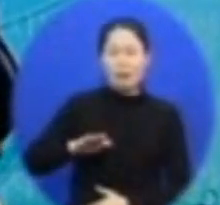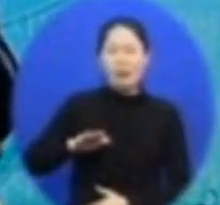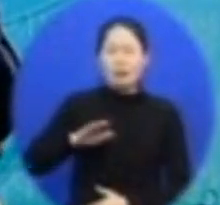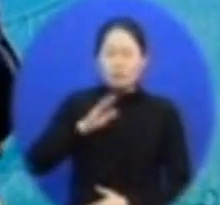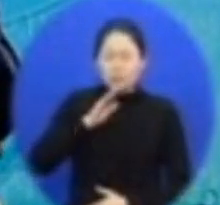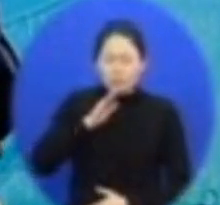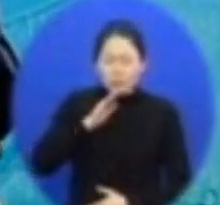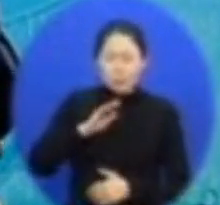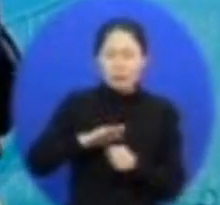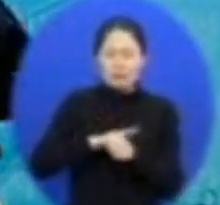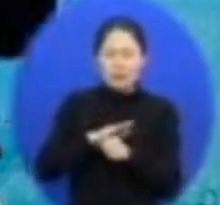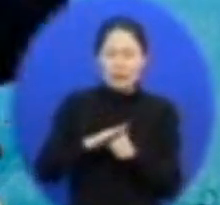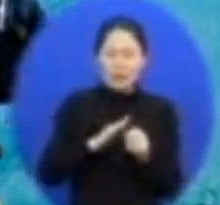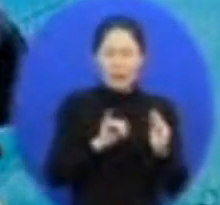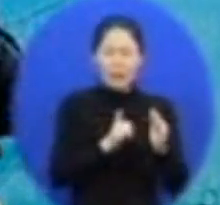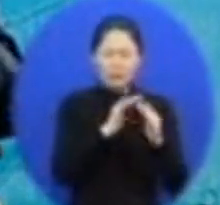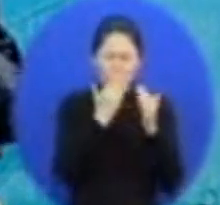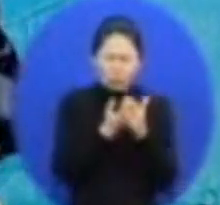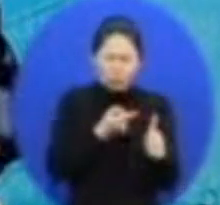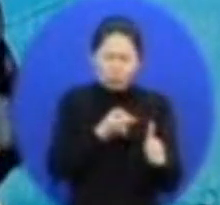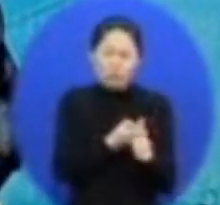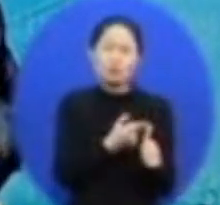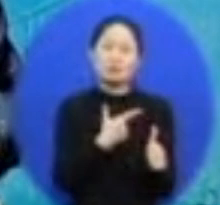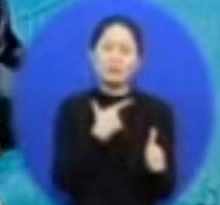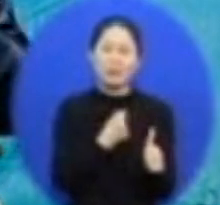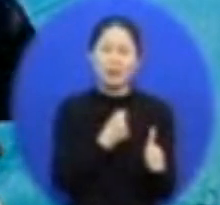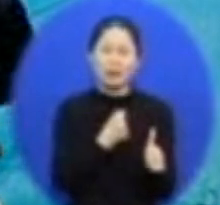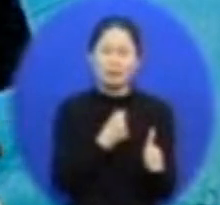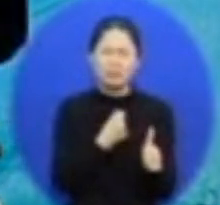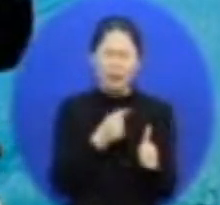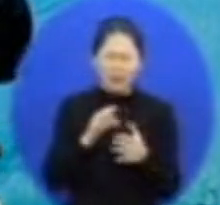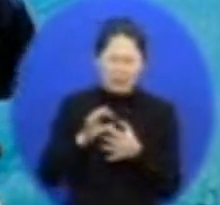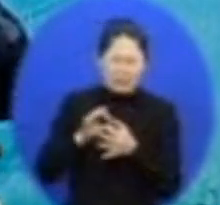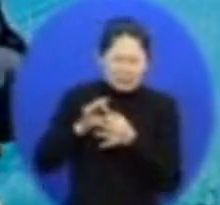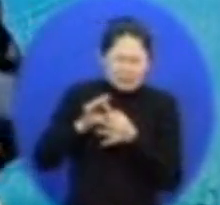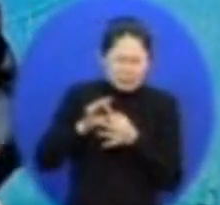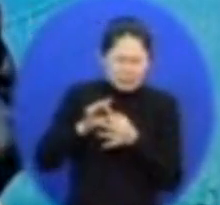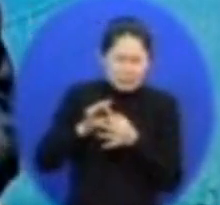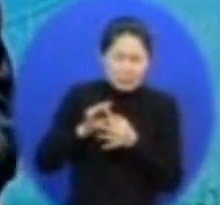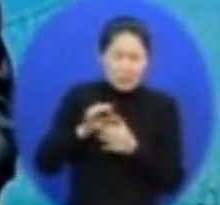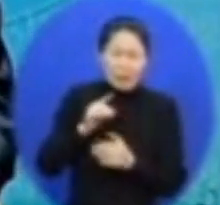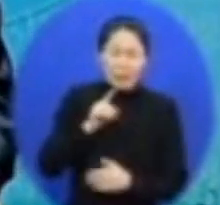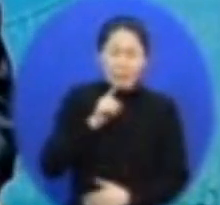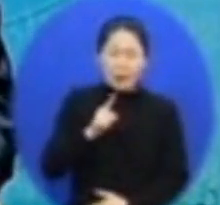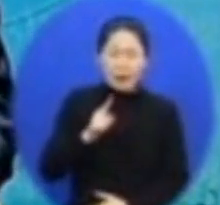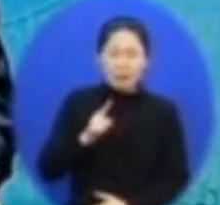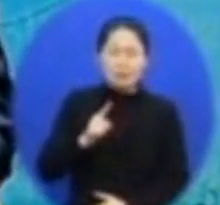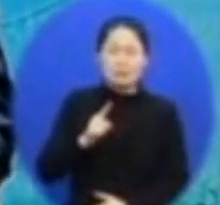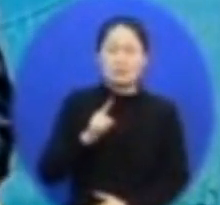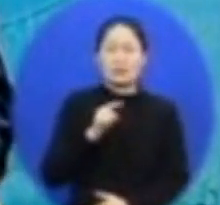정말 사랑하는 가족들을 다 죽이고 싶다는 이야기를 끔찍한 이야기를 자기 입으로 내 놓아요